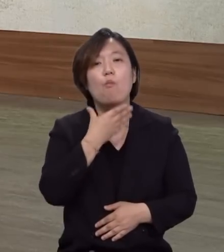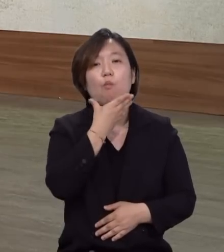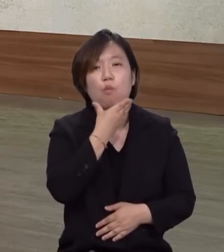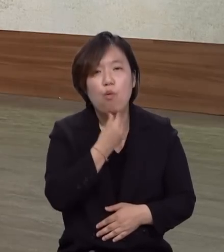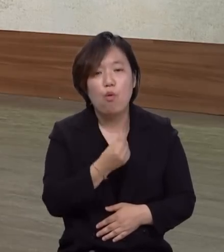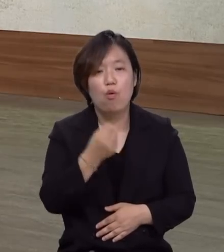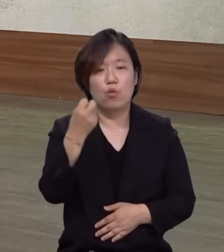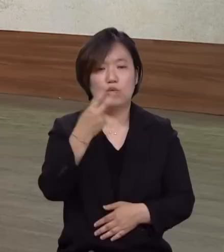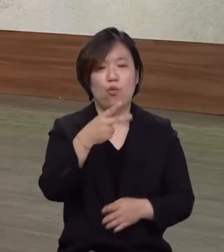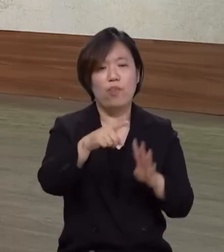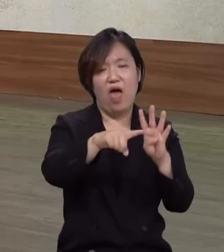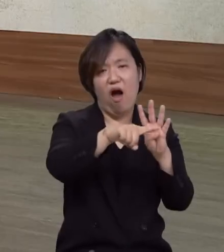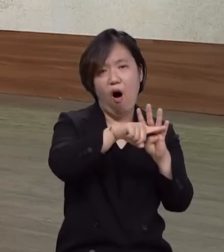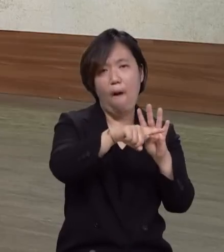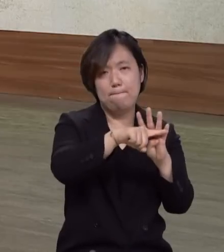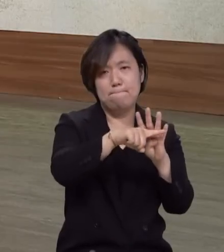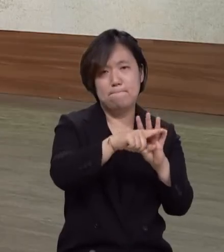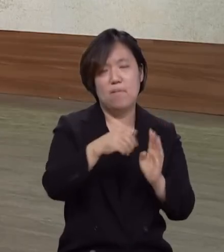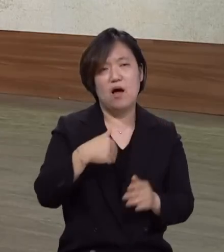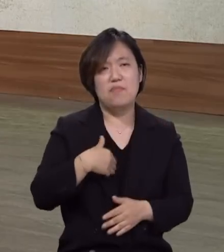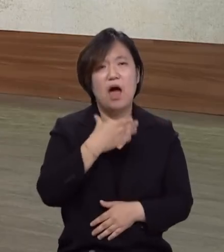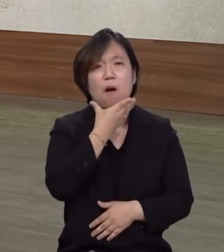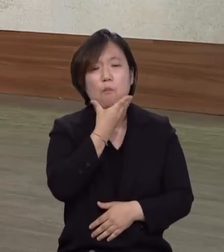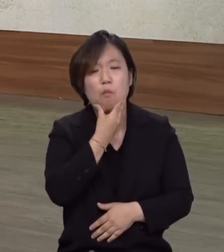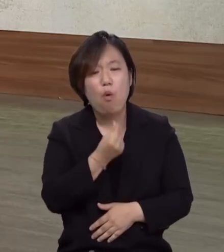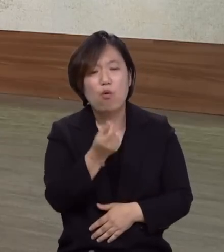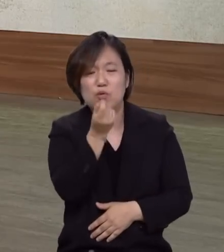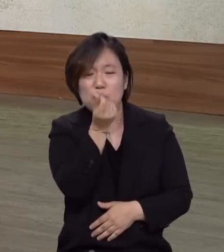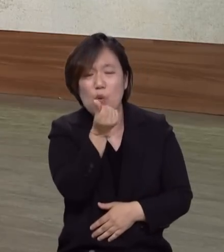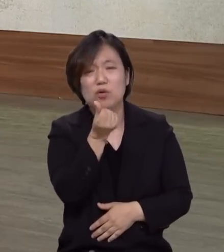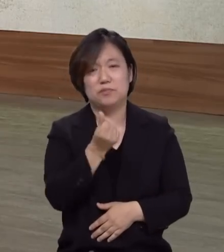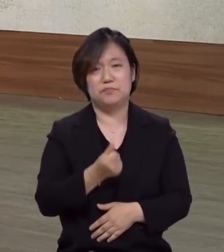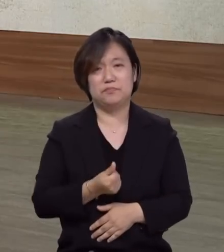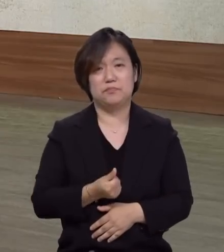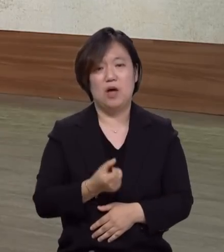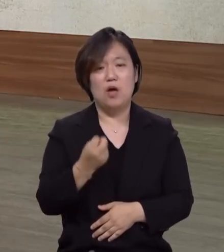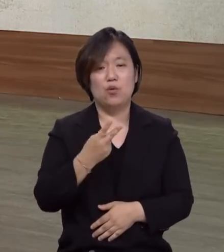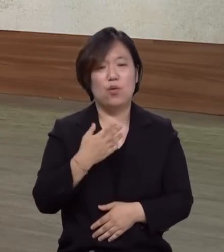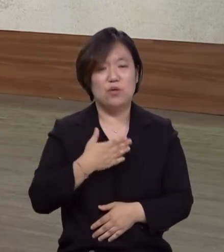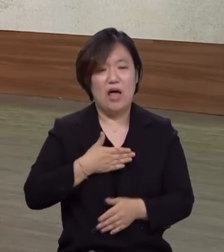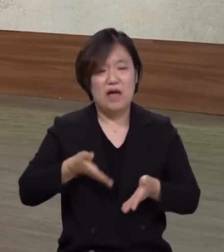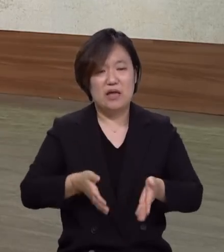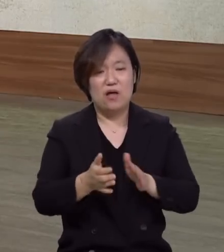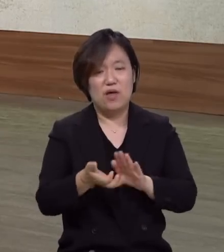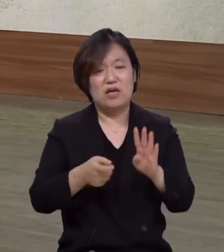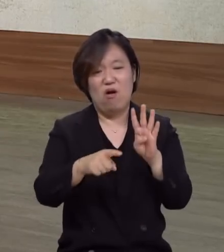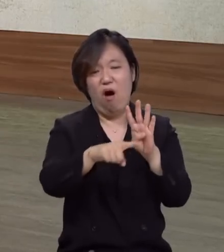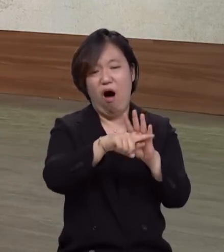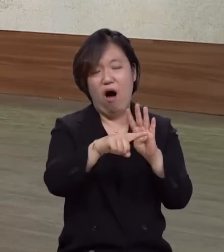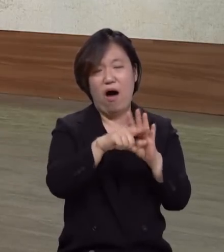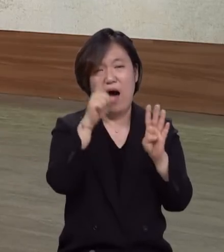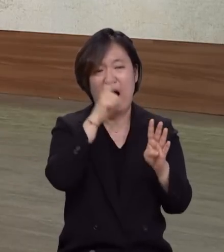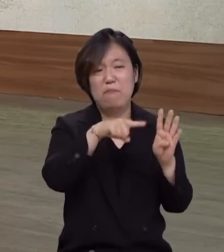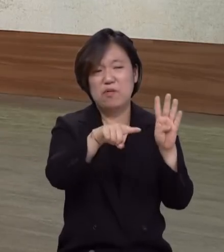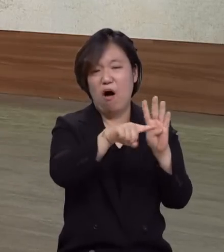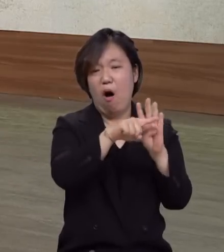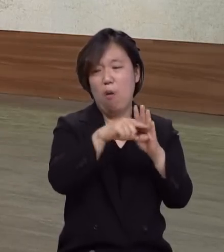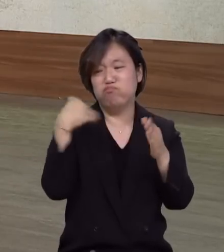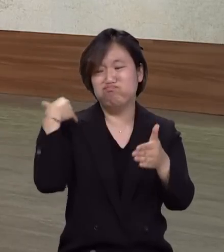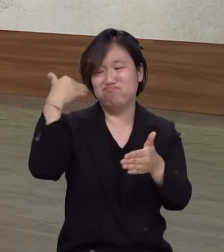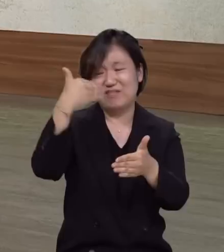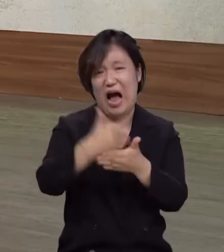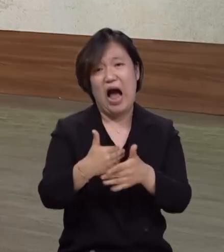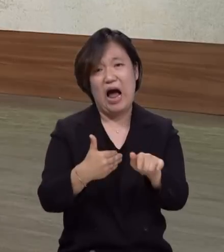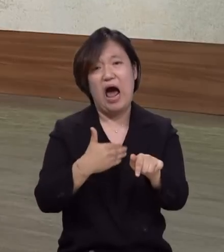그릇이 작다라는 걸 인정하고 내가 좀 업보가 두껍구나라는 걸 인정하고 자꾸자꾸 좋은